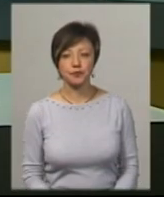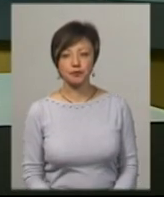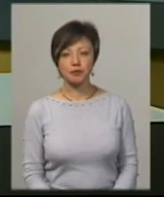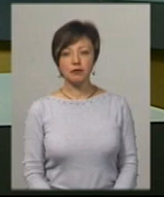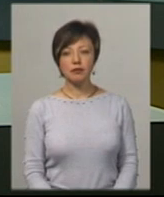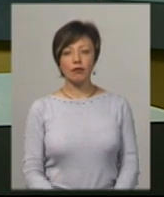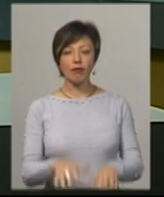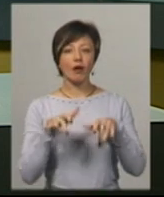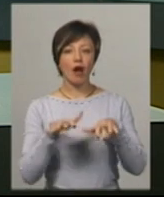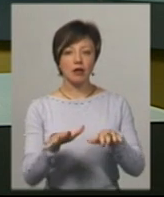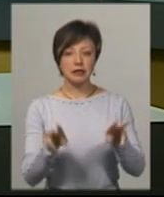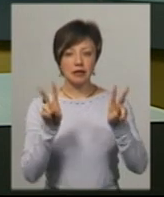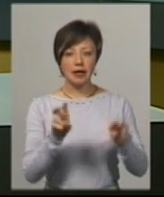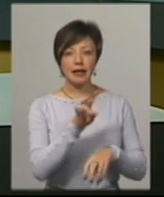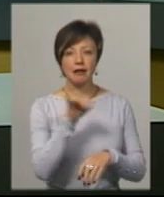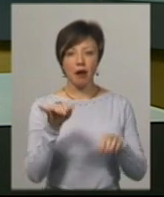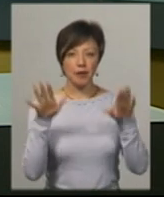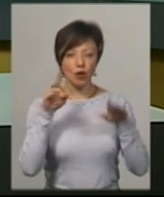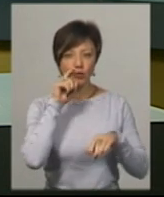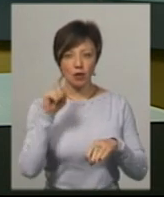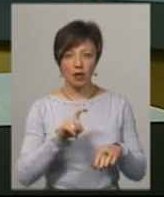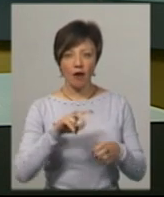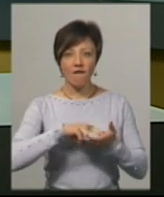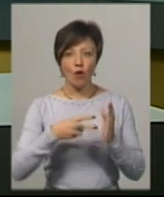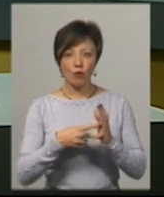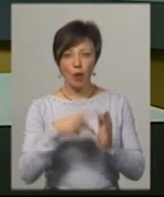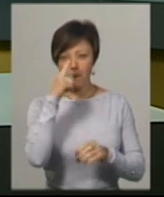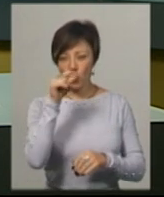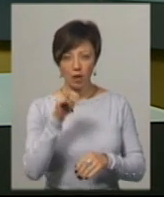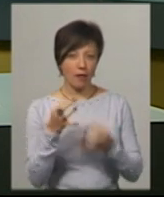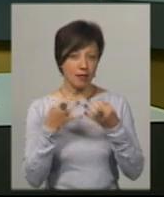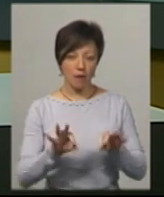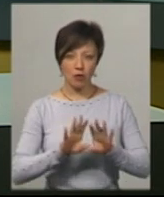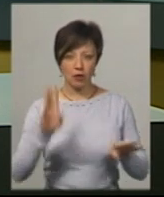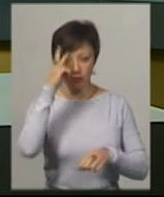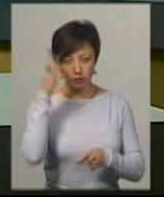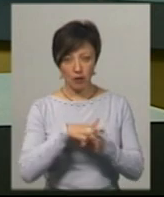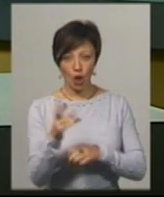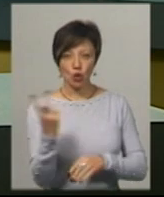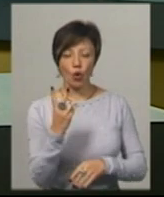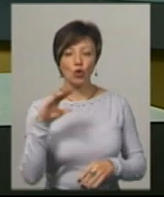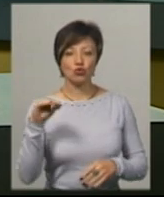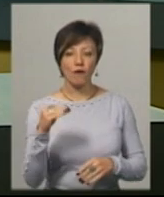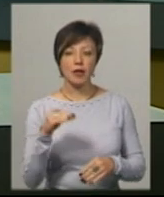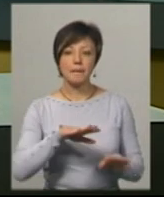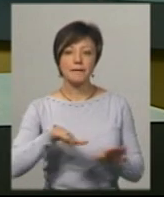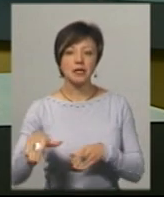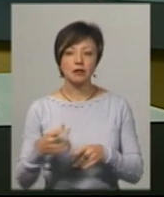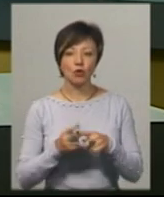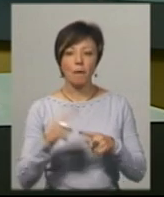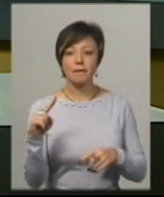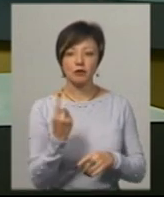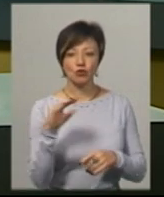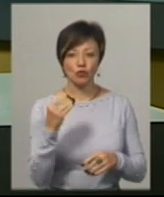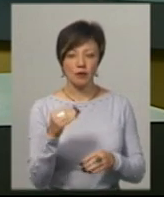Нагадаю, акція «Ні» капітуляції України «Формула Путіна не пройде» у Хмельницькому відбувалася 2 жовтня. Після того, як 1